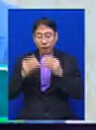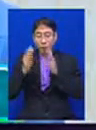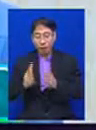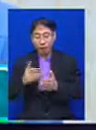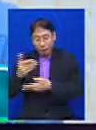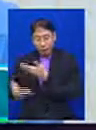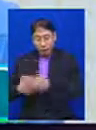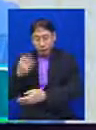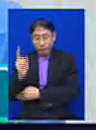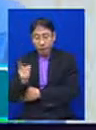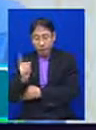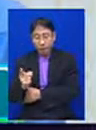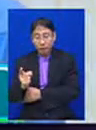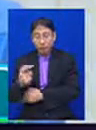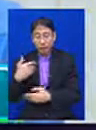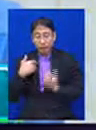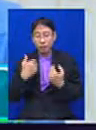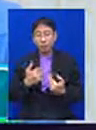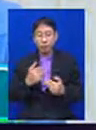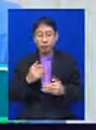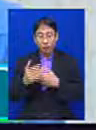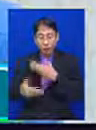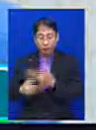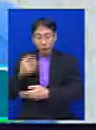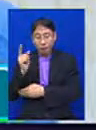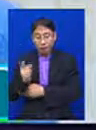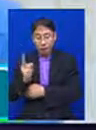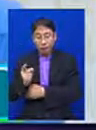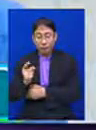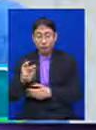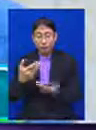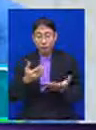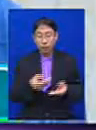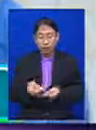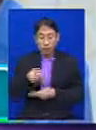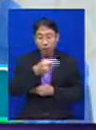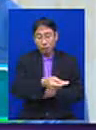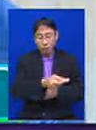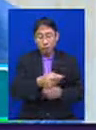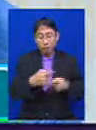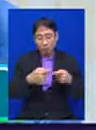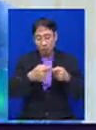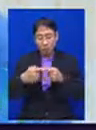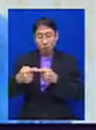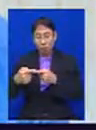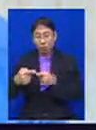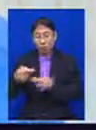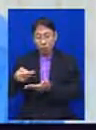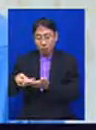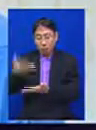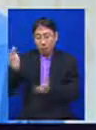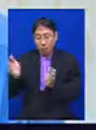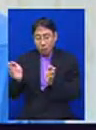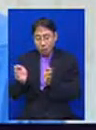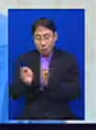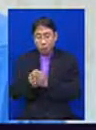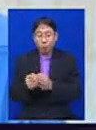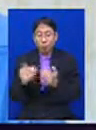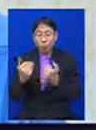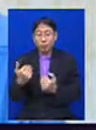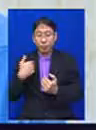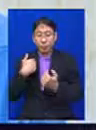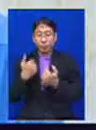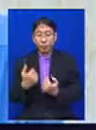งถ้าไปอยู่ในมือคนขายจริงเนี่ยสลากจะไม่ได้อยู่ในมือของคนที่ไปขายต่อและก็การรวมชุดเนี่ย